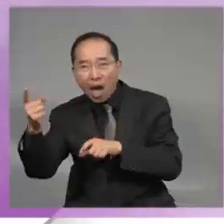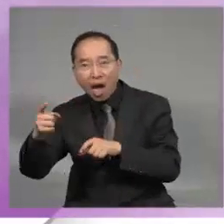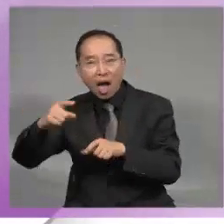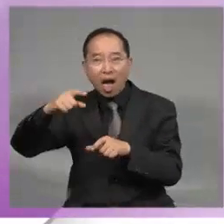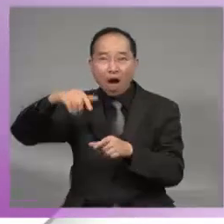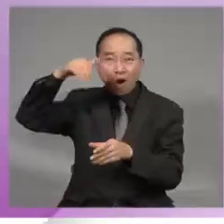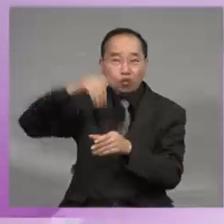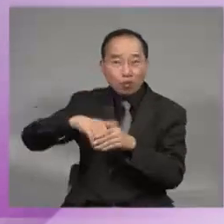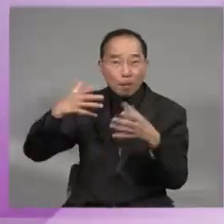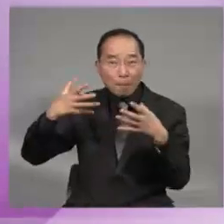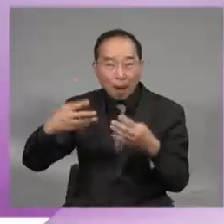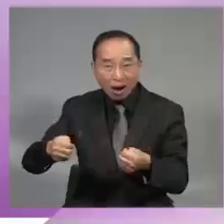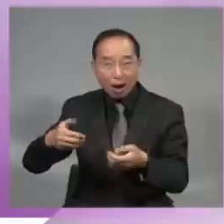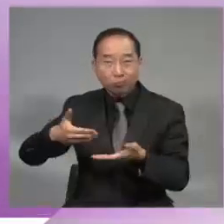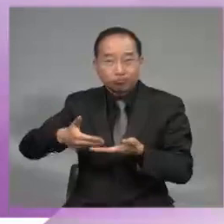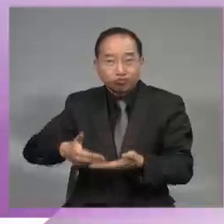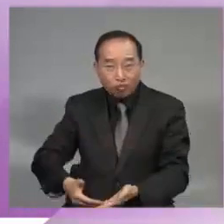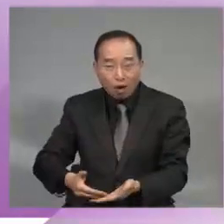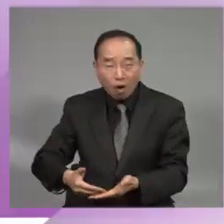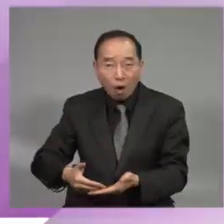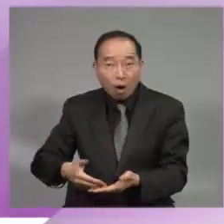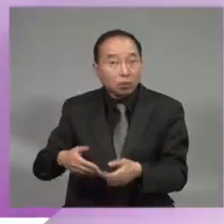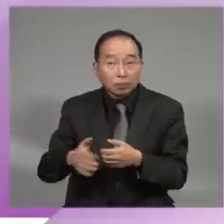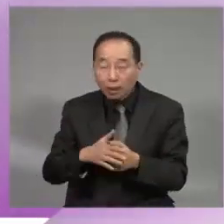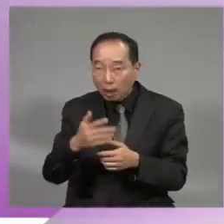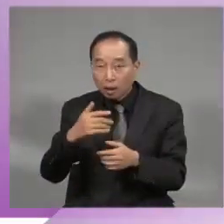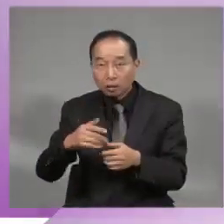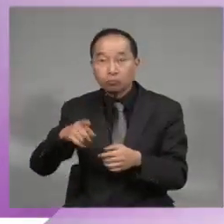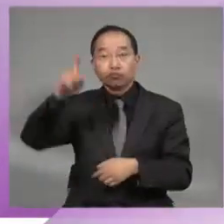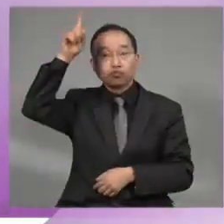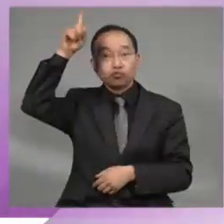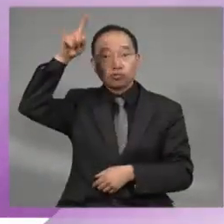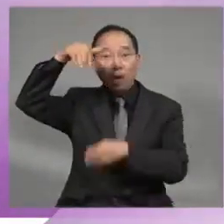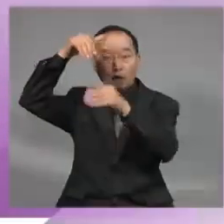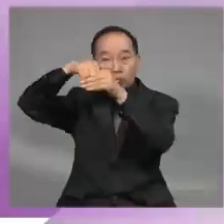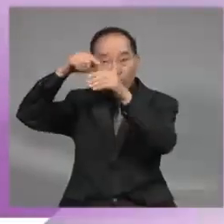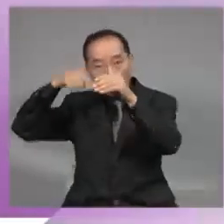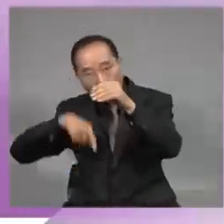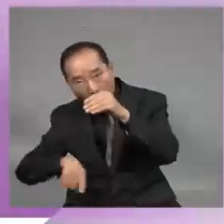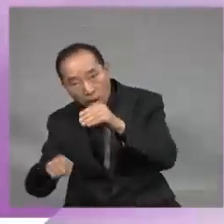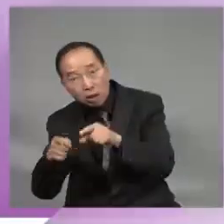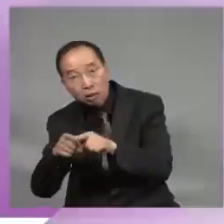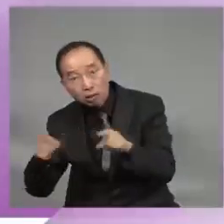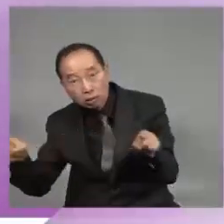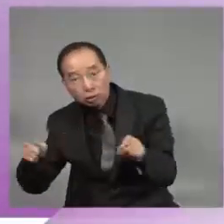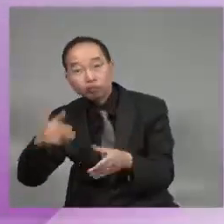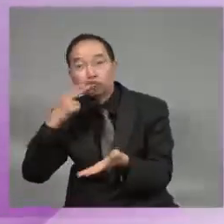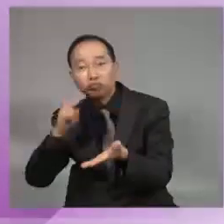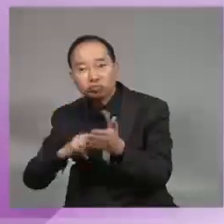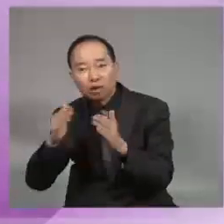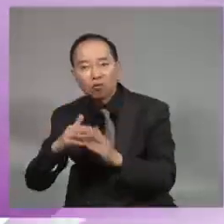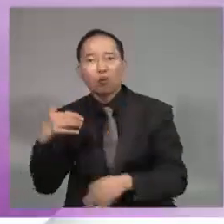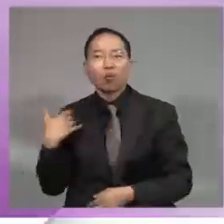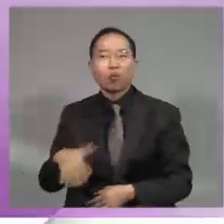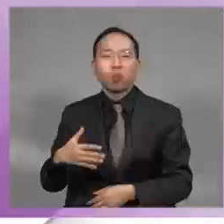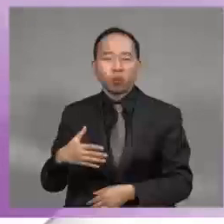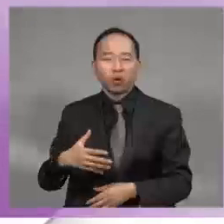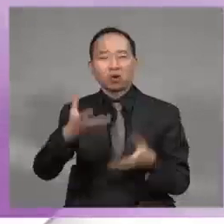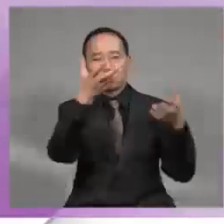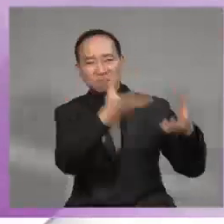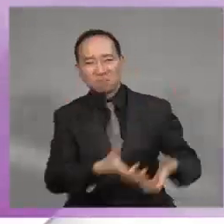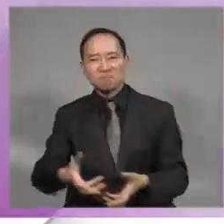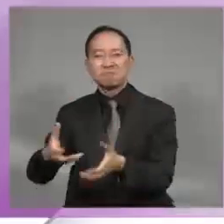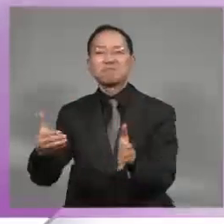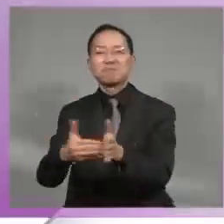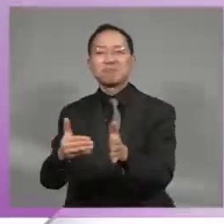도보로 이동해서 접수를 인계를 하실 수 있으면 굉장히 좋을 것 같습니다. 예. 자, 부산의 상황은 이렇게 안전하게 우체국으로 이제 이송이